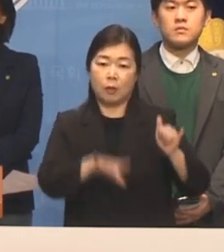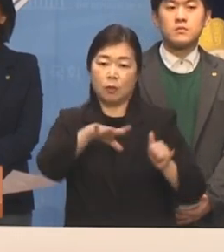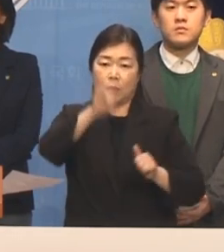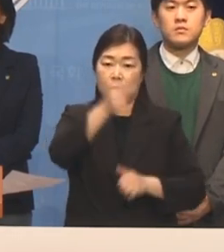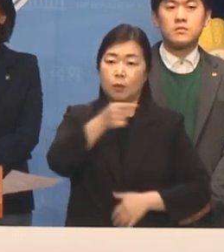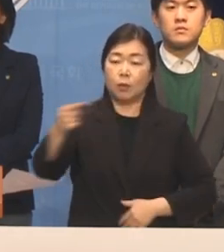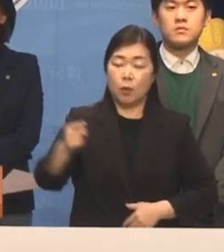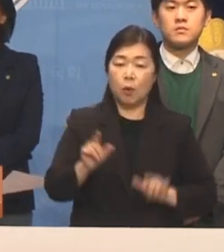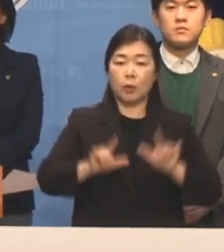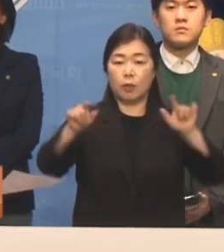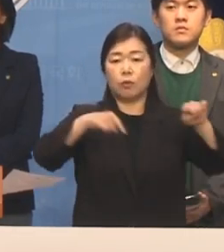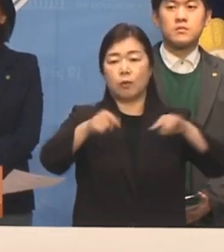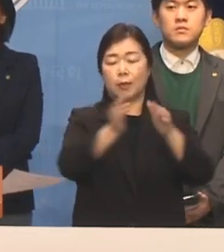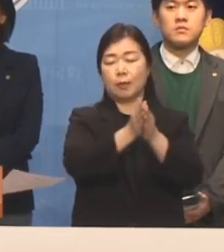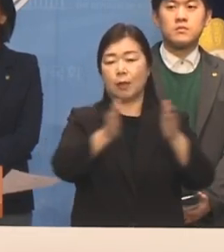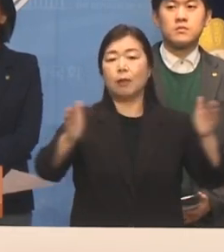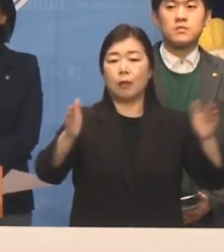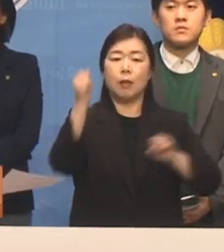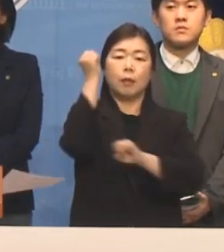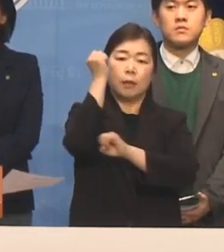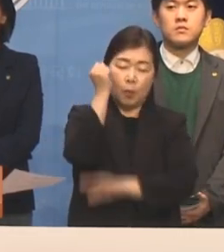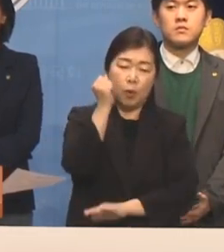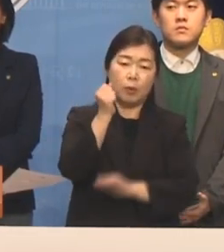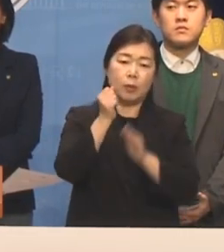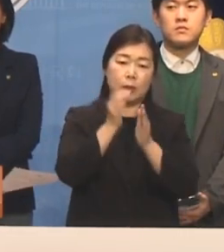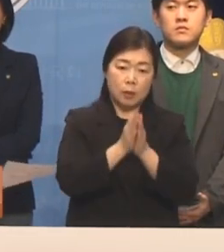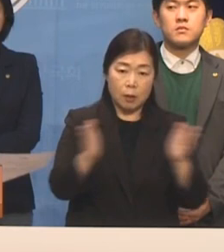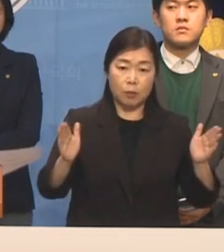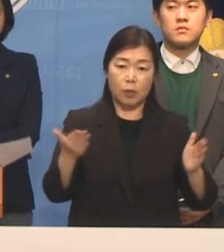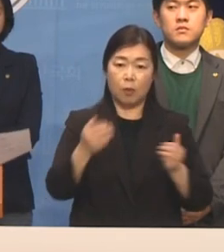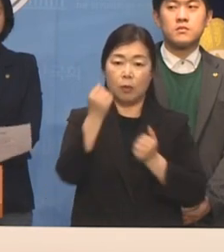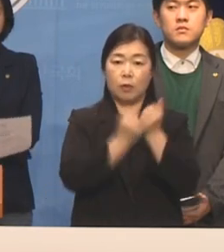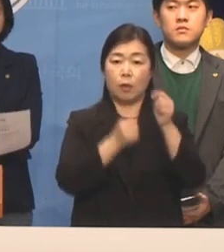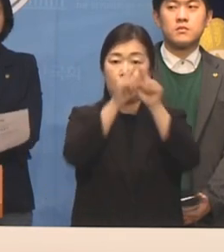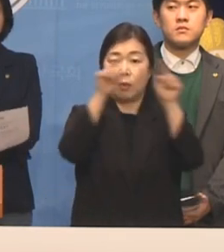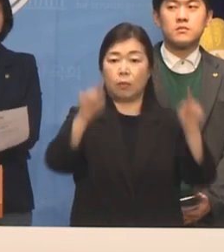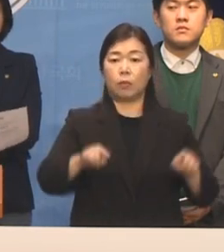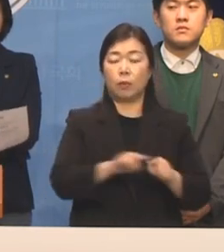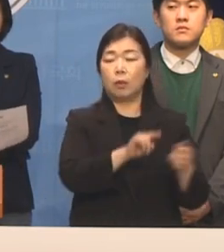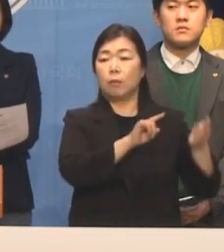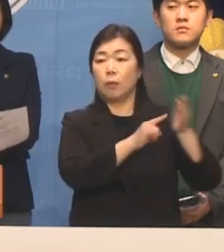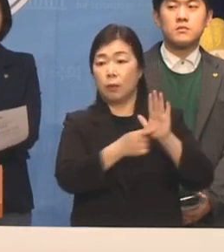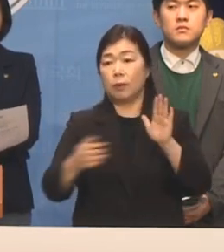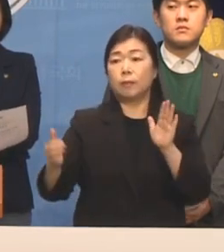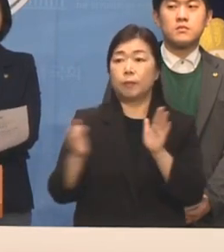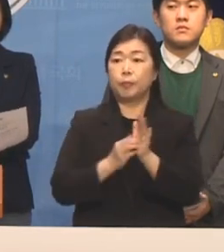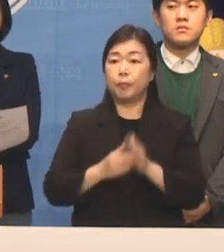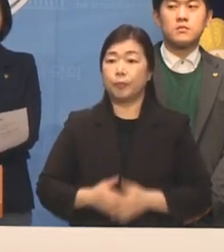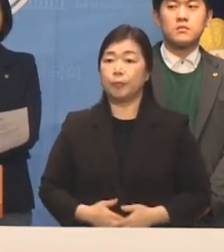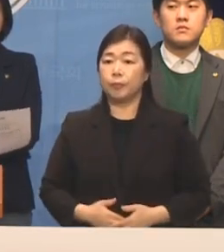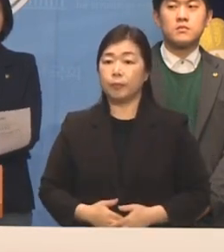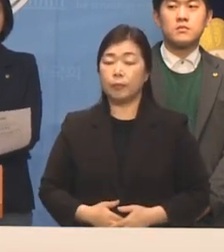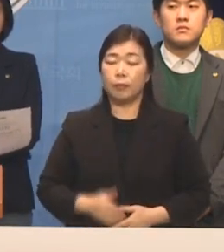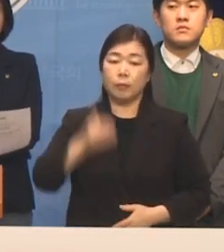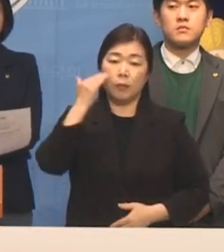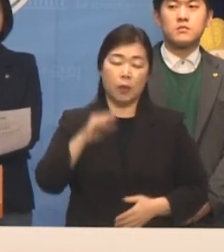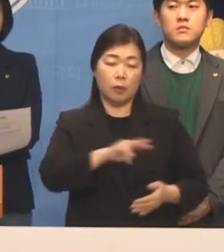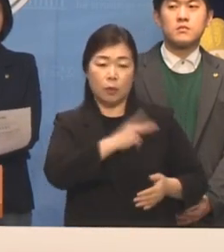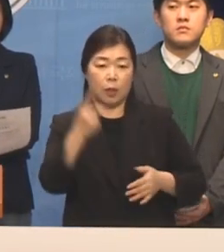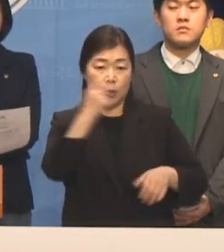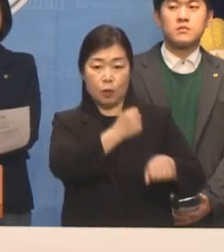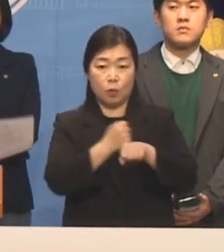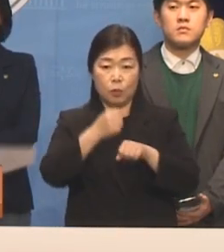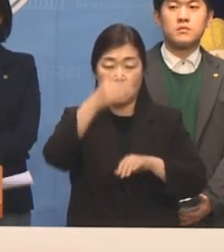최초로 기후정치가 시작되는 원년이 되어야 한다는 성명문을 발표했습니다. 또한 녹색전환연구소 등이